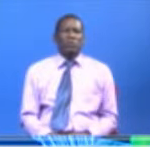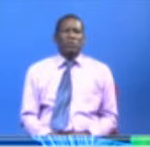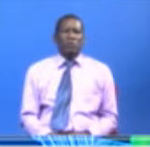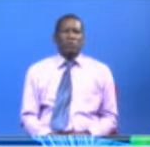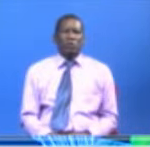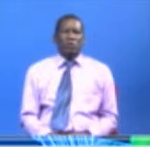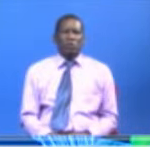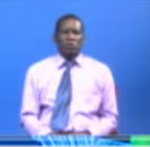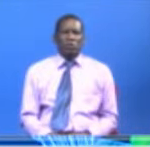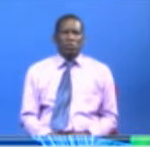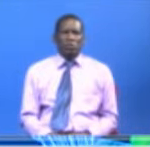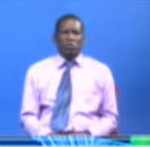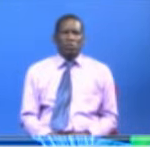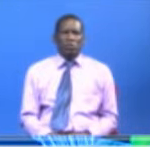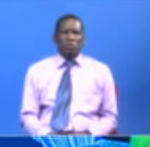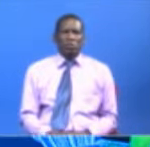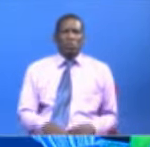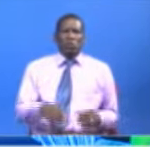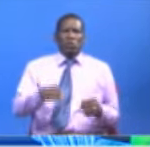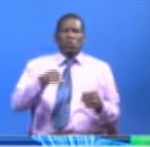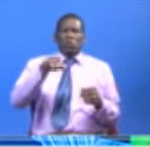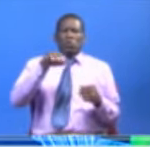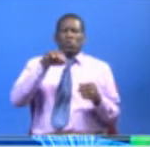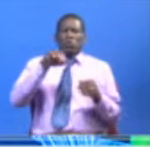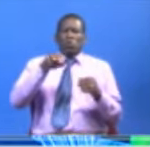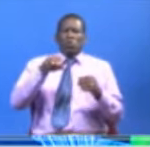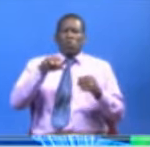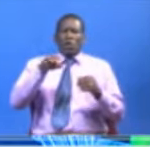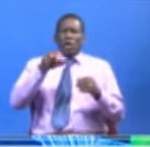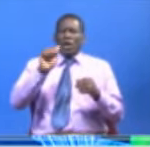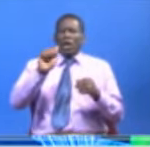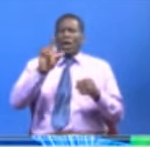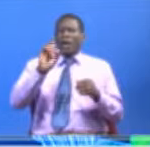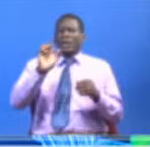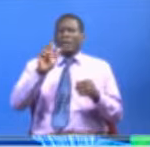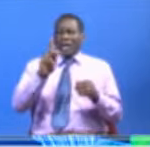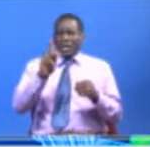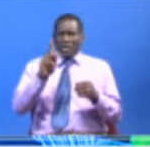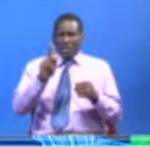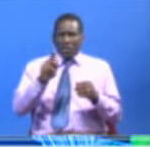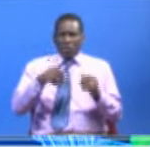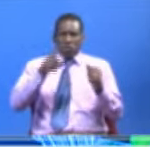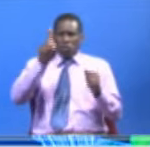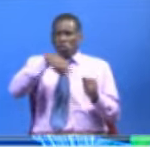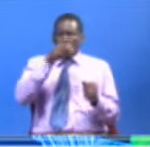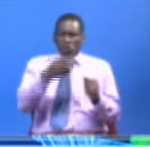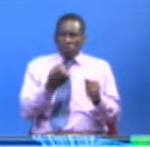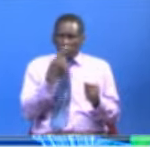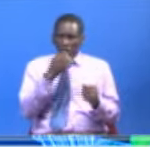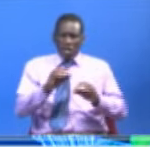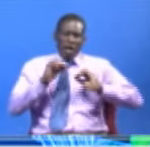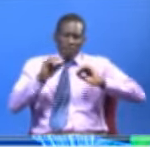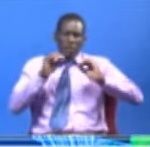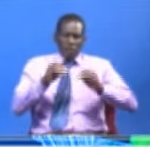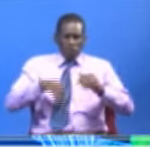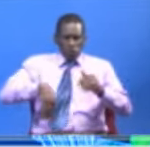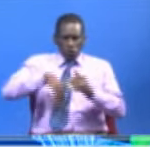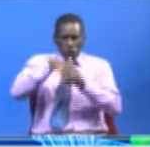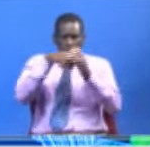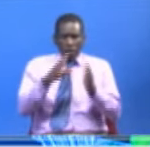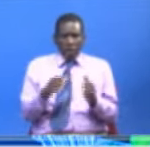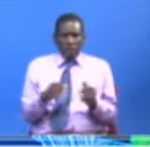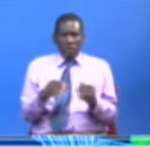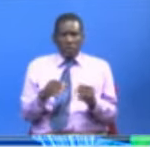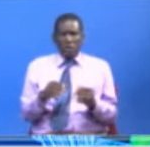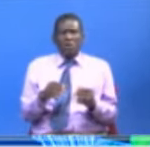Shirika la kupambana na dawa marufuku michezoni humu nchini ADAK limekuwa likiwafunza wanasoka chipukizi wa dimba la Rausha